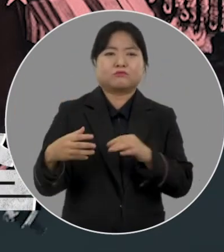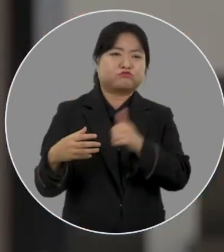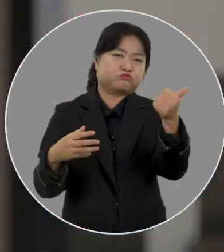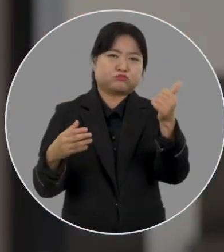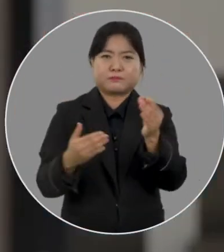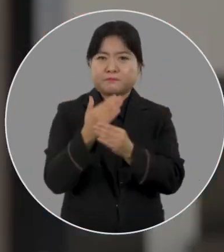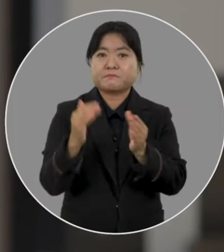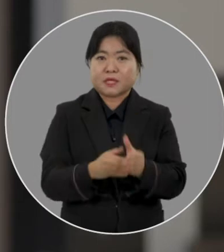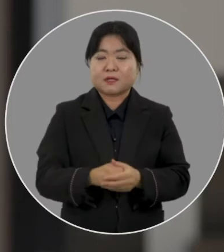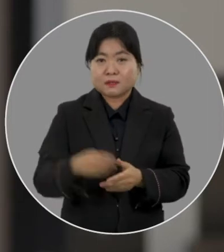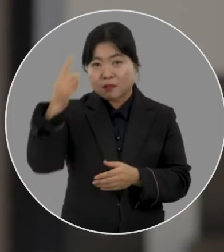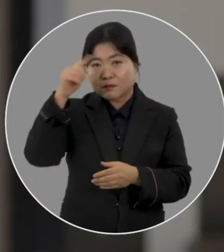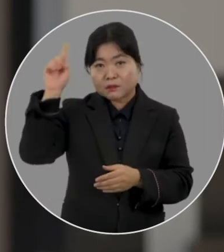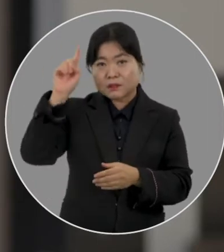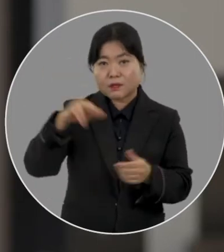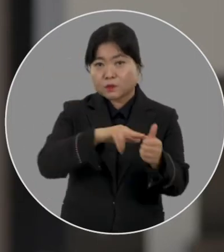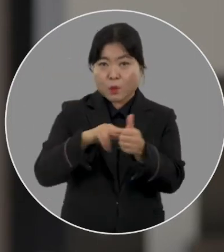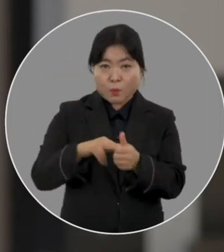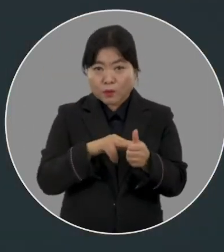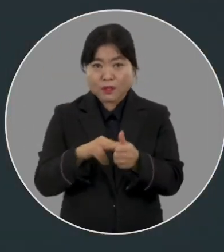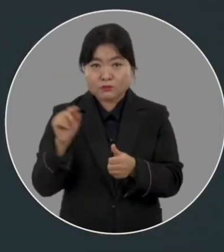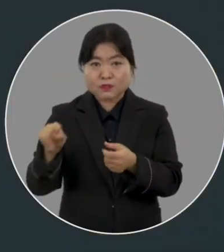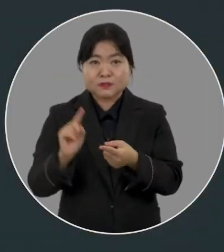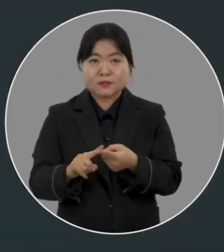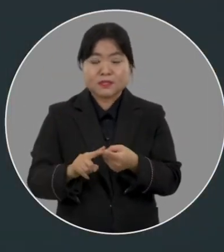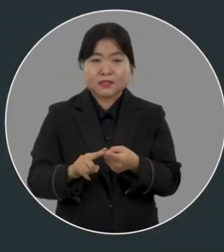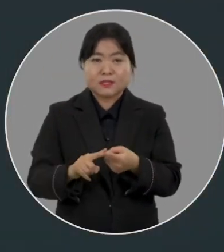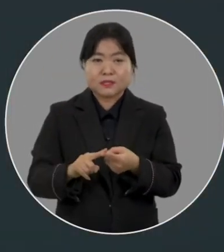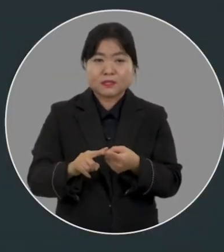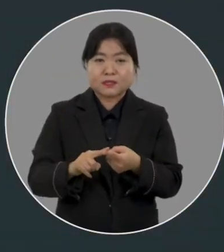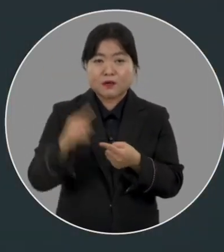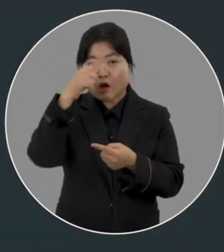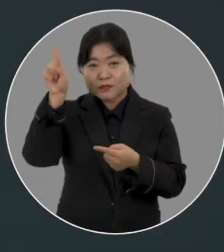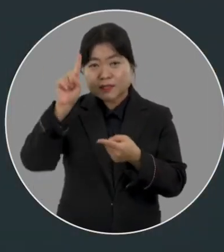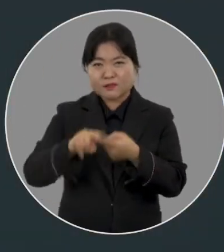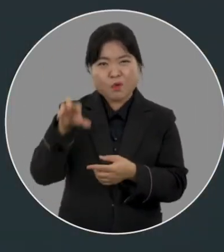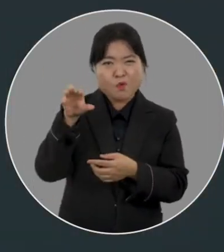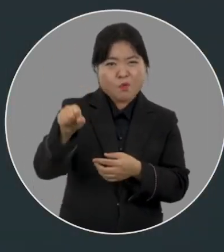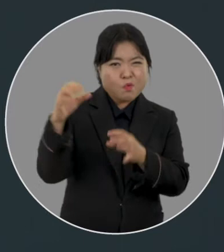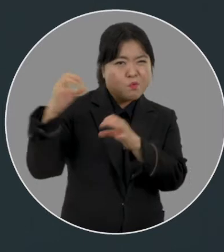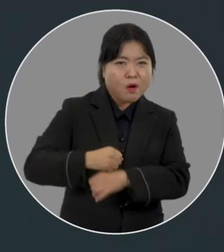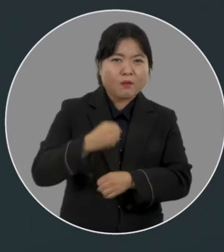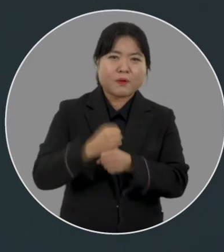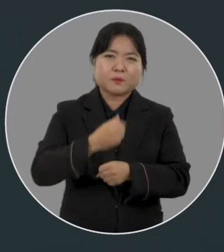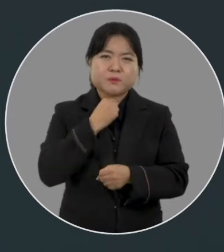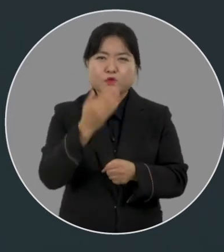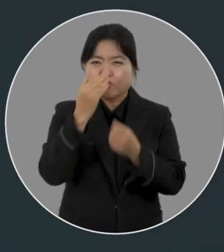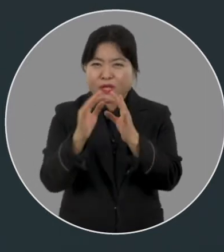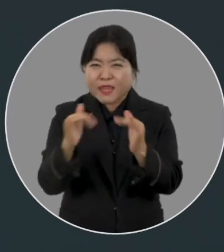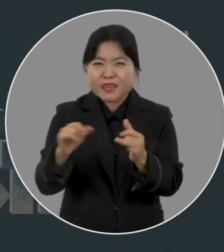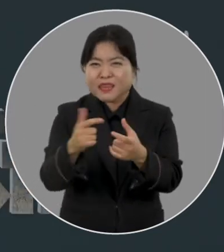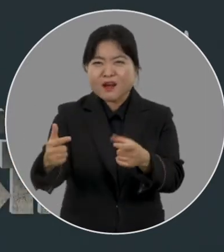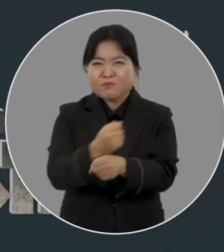일어납니다. 이때 러시아 정보 당국이 이것은 제정 러시아를 전복하고자 하는 유대인들의 업무로